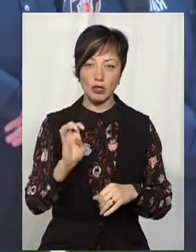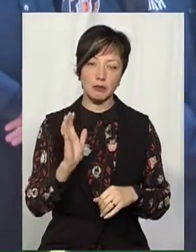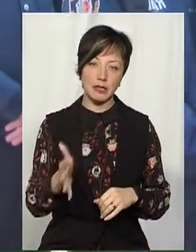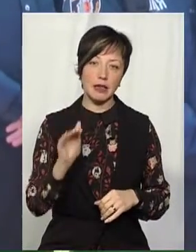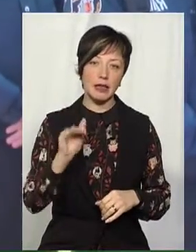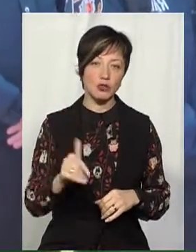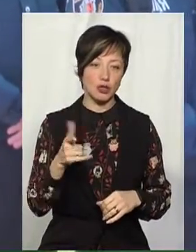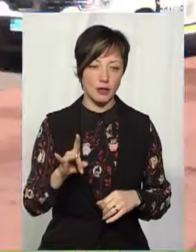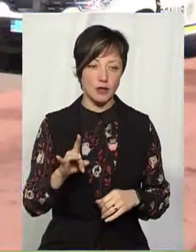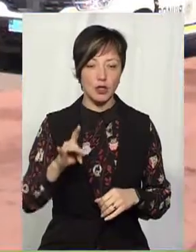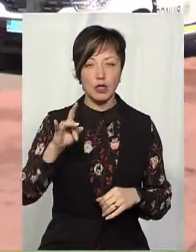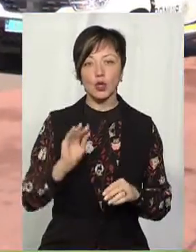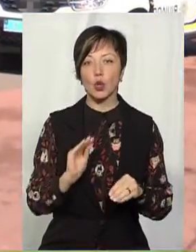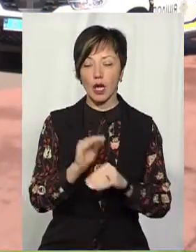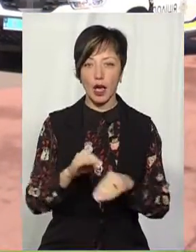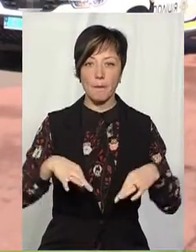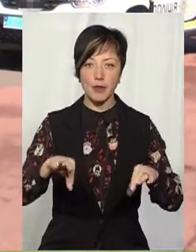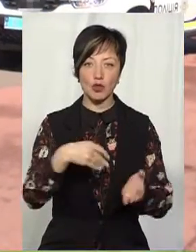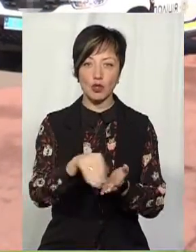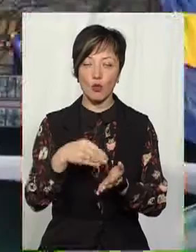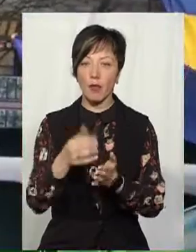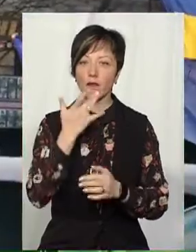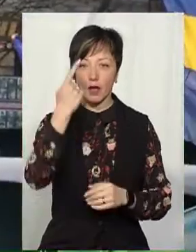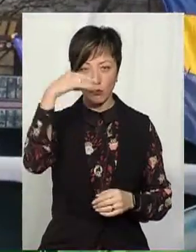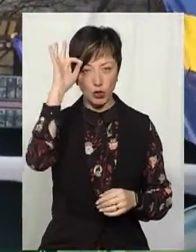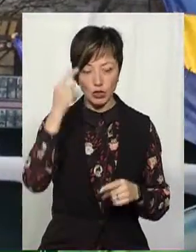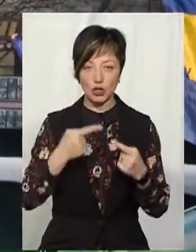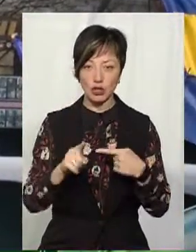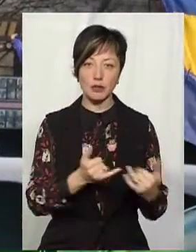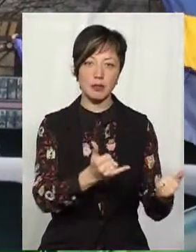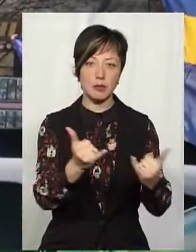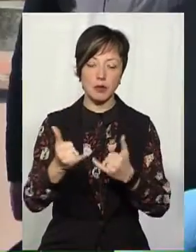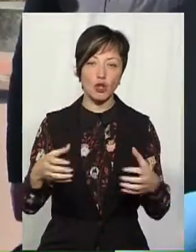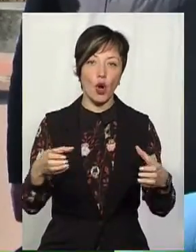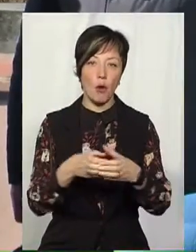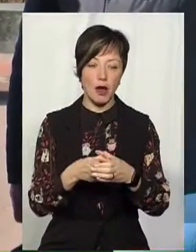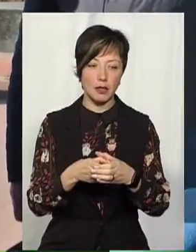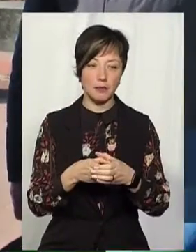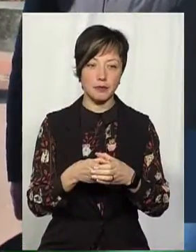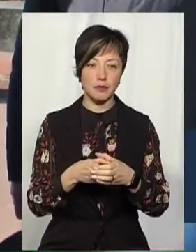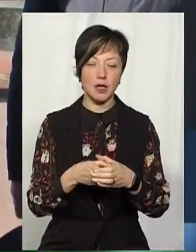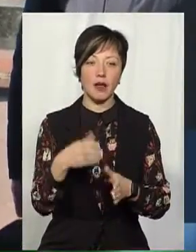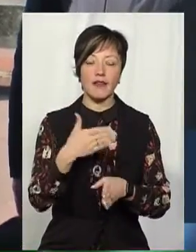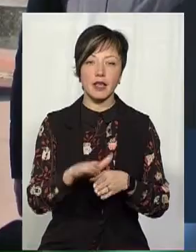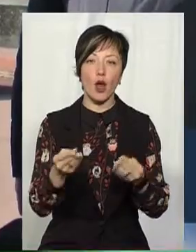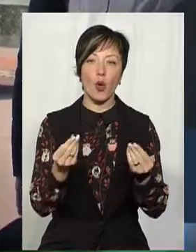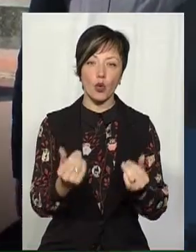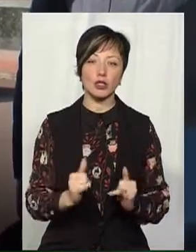450 тисяч гривень. Чоловік додає, машини закупили у Нацполіції, іншим забезпечує громада. Громада виділяє